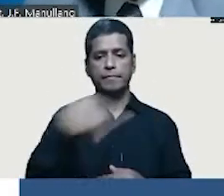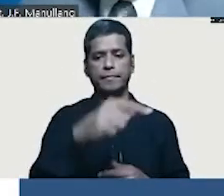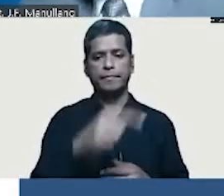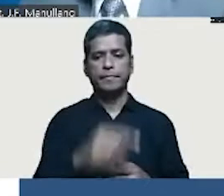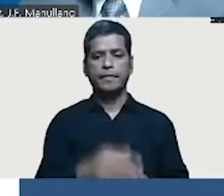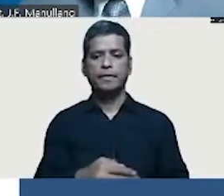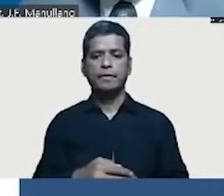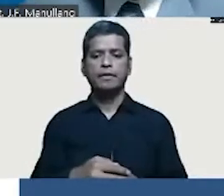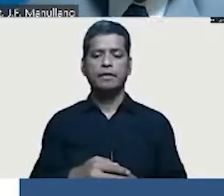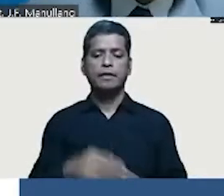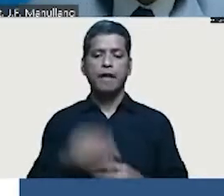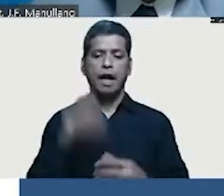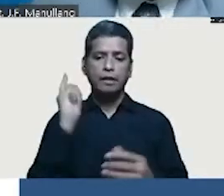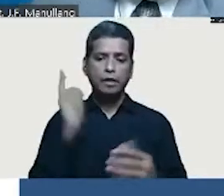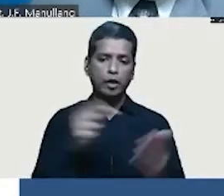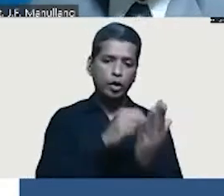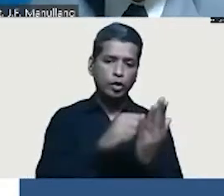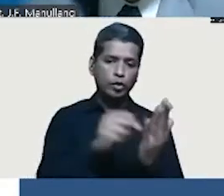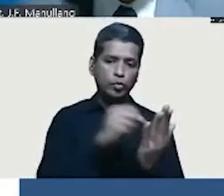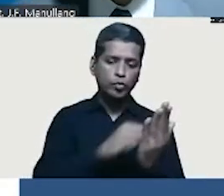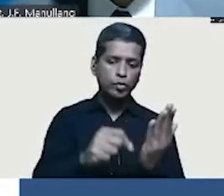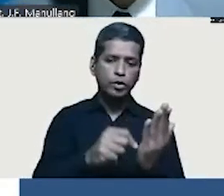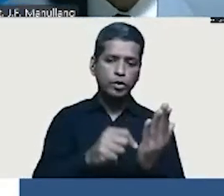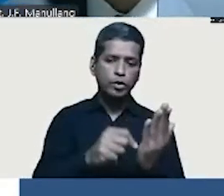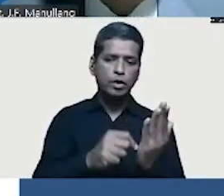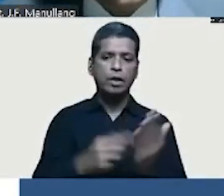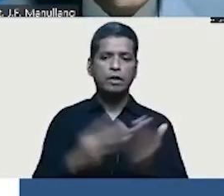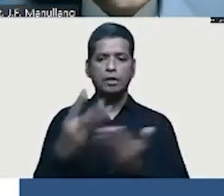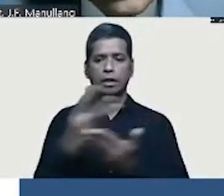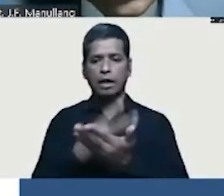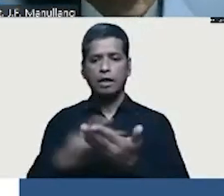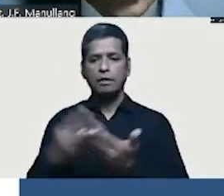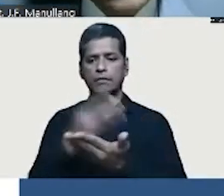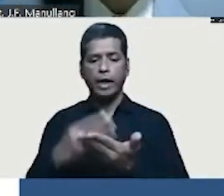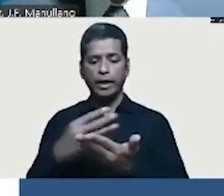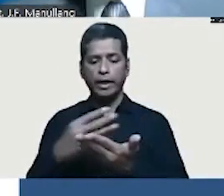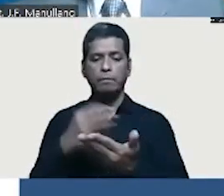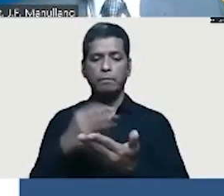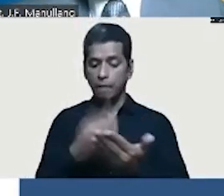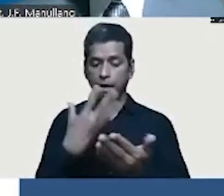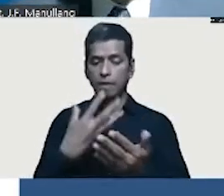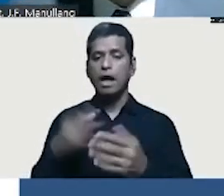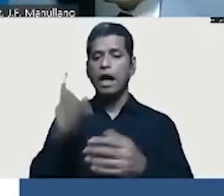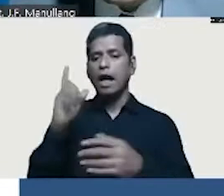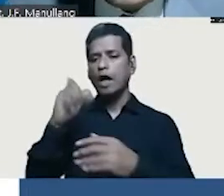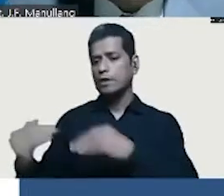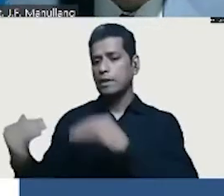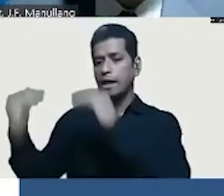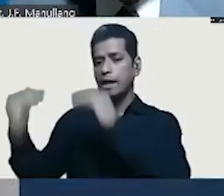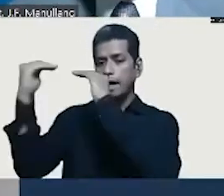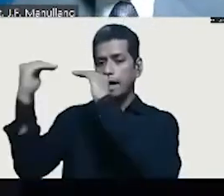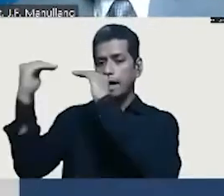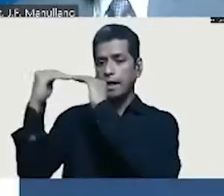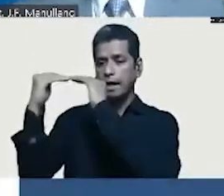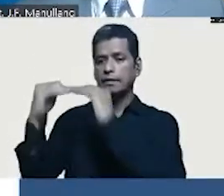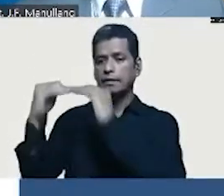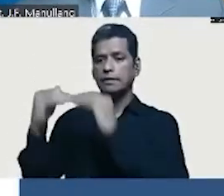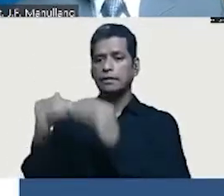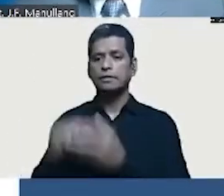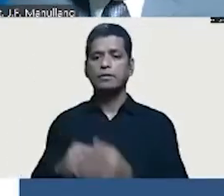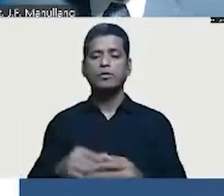dalam kedua ayat tadi itu harus selaras dengan firman Tuhan setiap seluruhan dan juga nubuatan digenapi itu